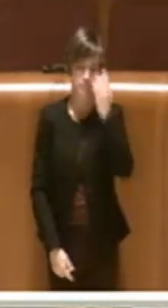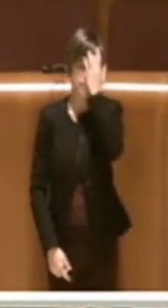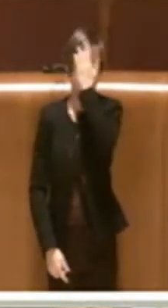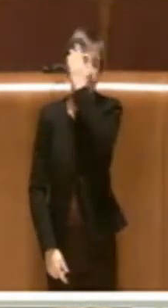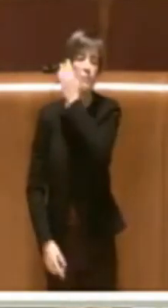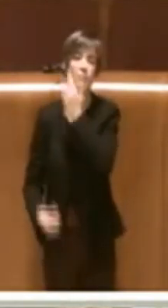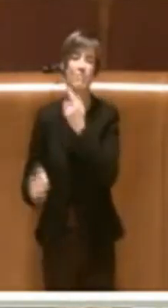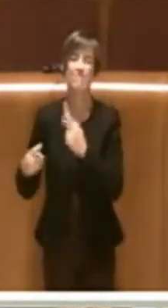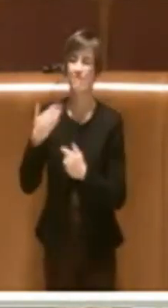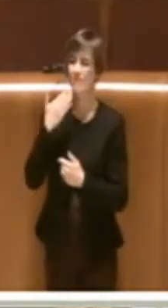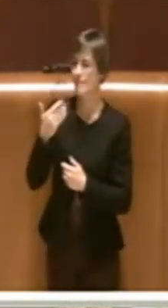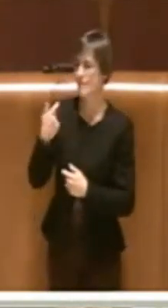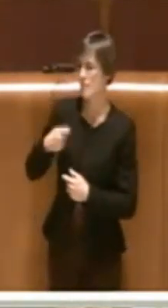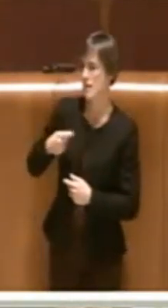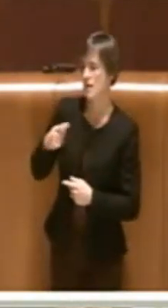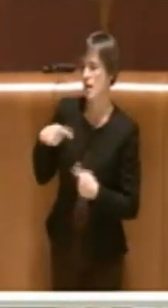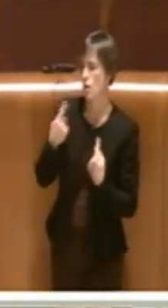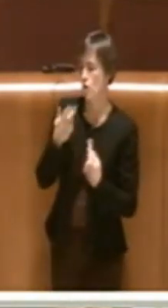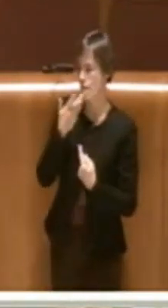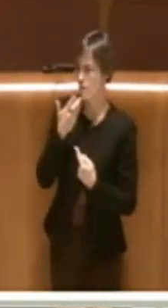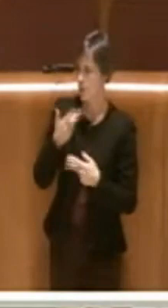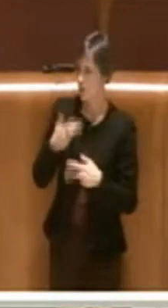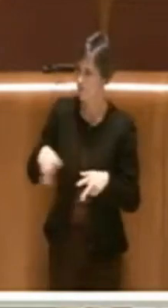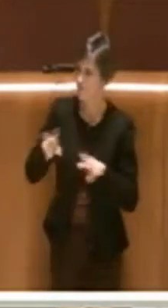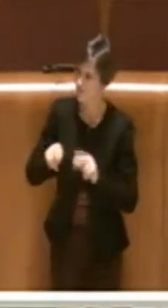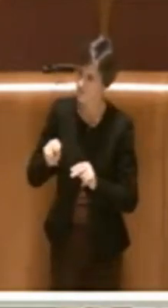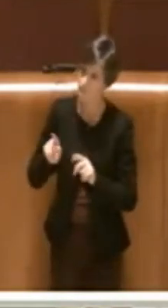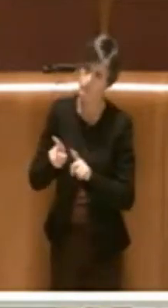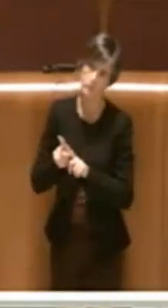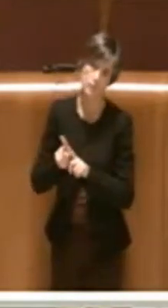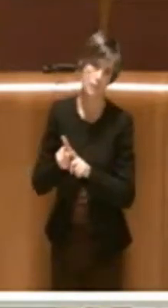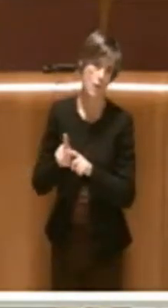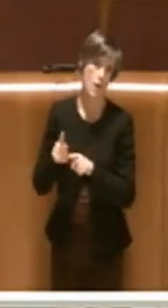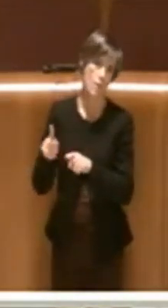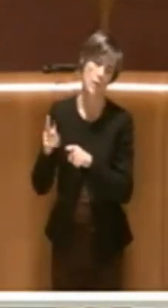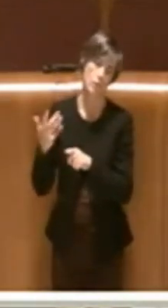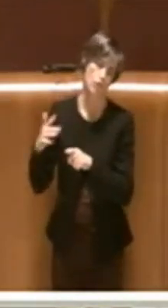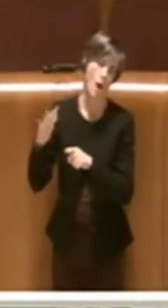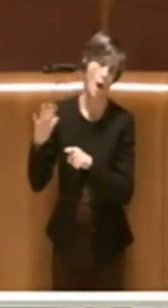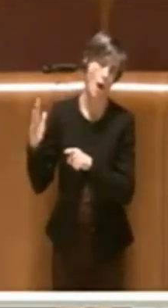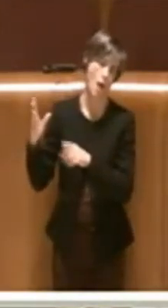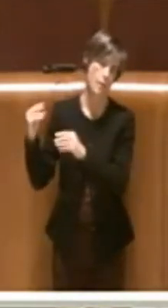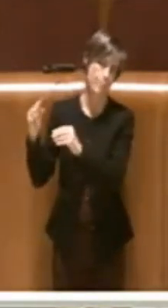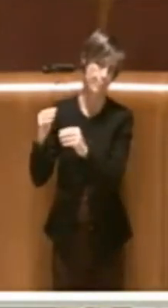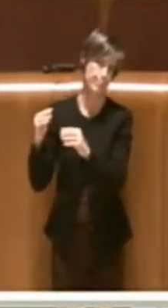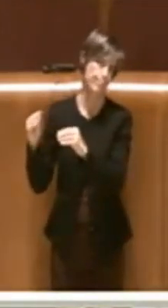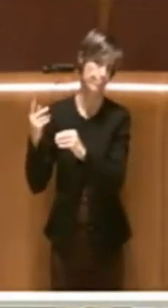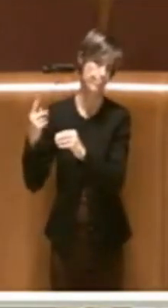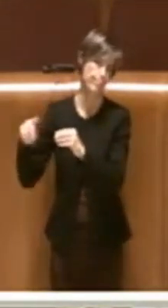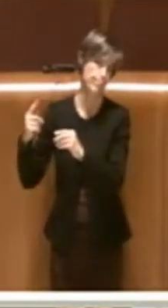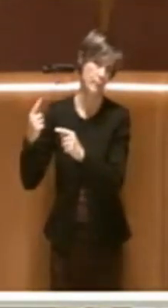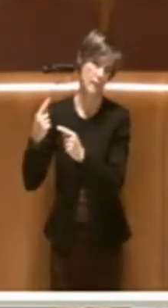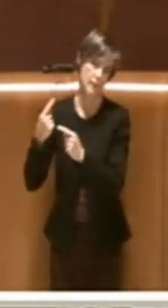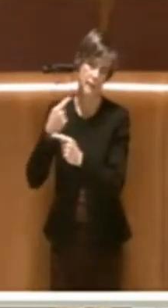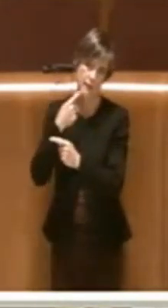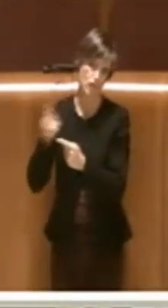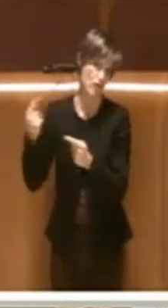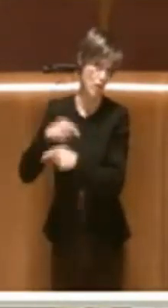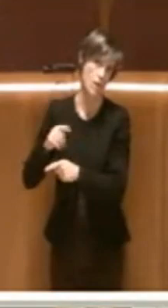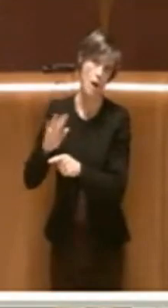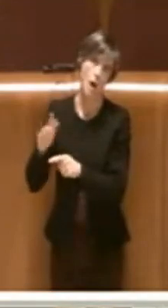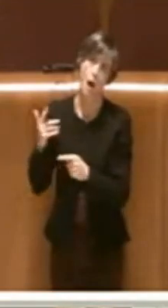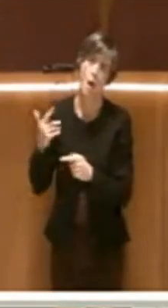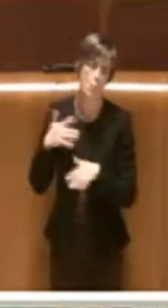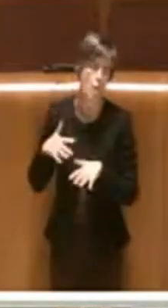Grazie Presidente, abbiamo voluto ribadire anche, contrariamente a quanto anche affermato da altri consiglieri, che il Movimento 5 Stelle è